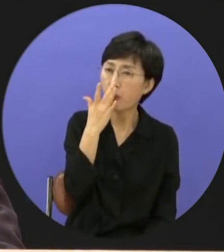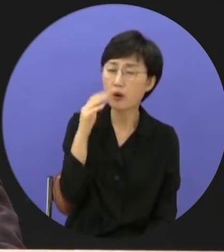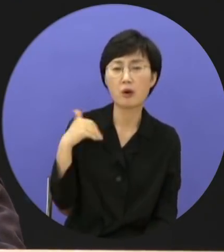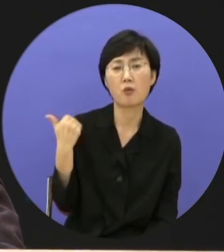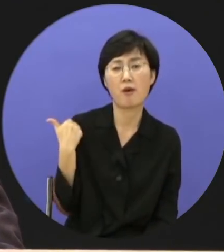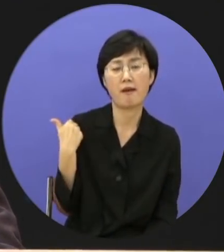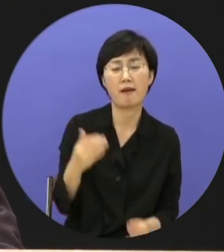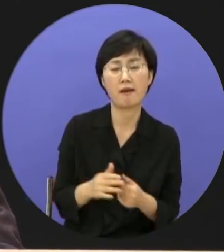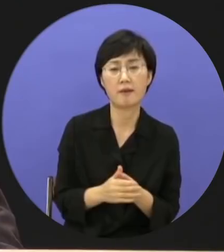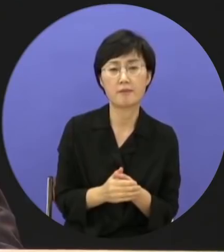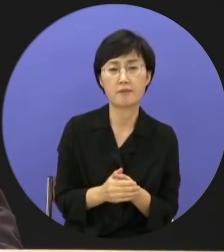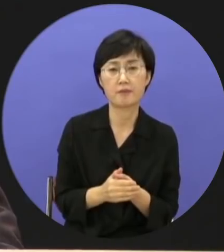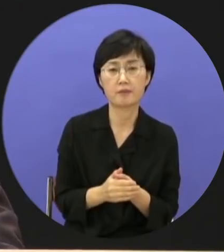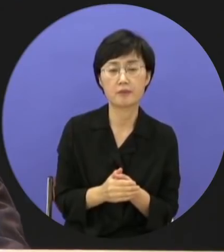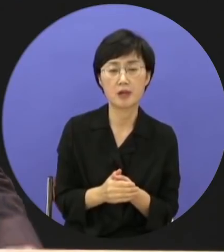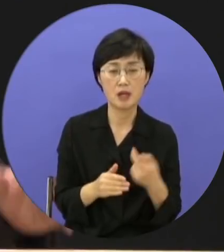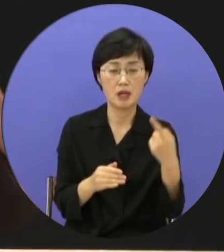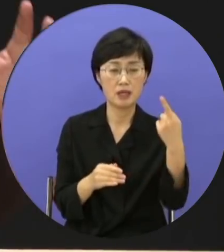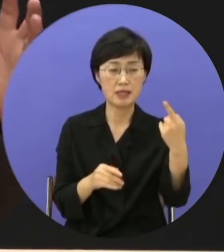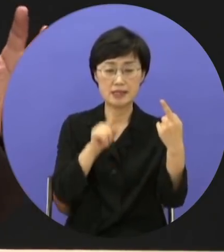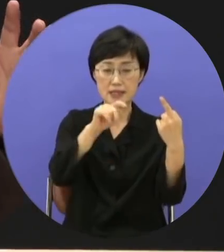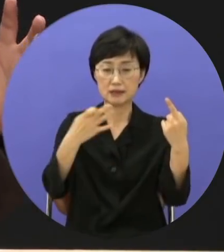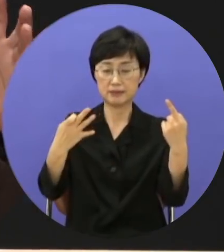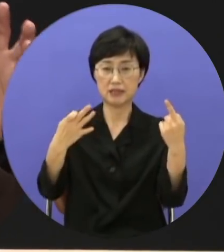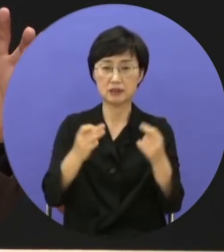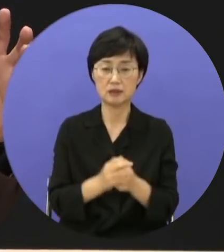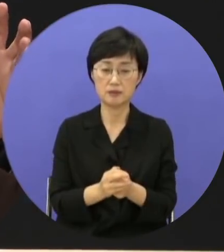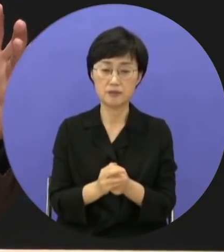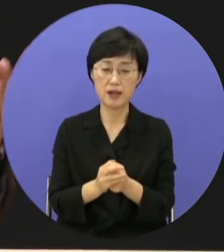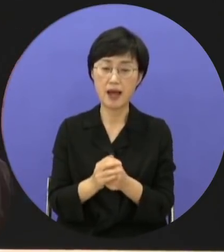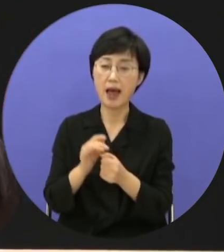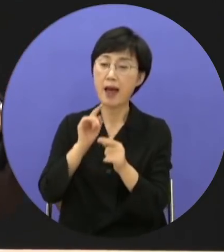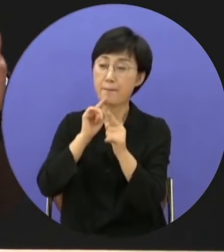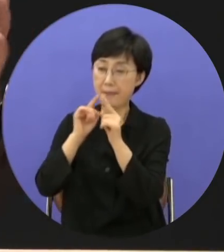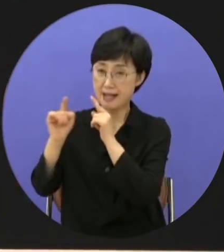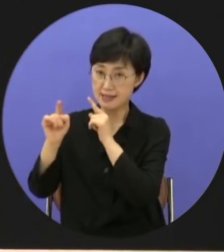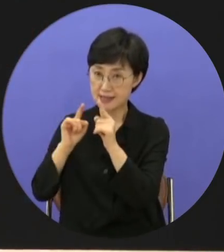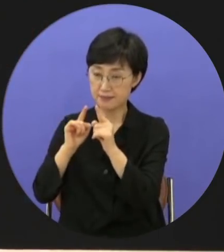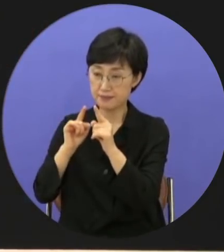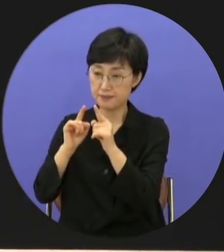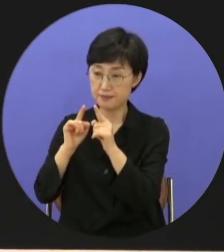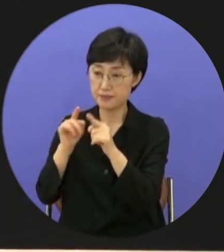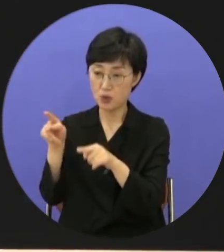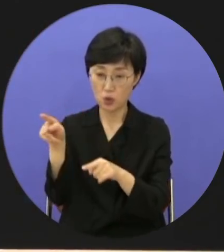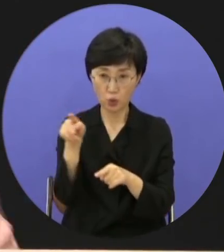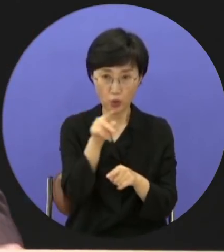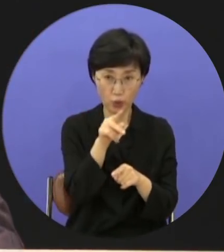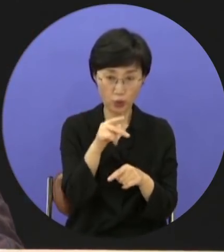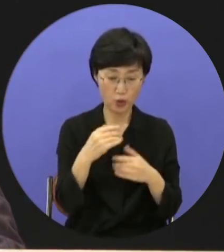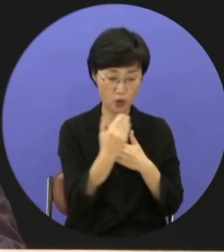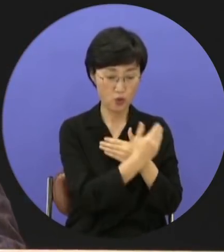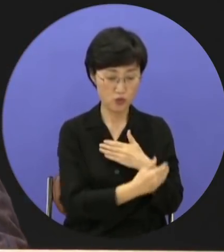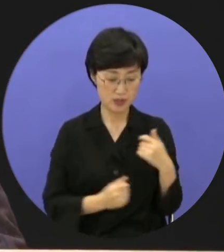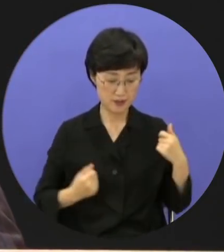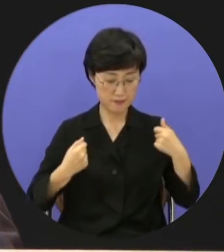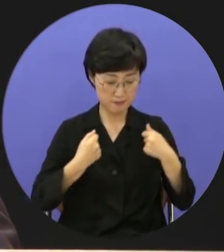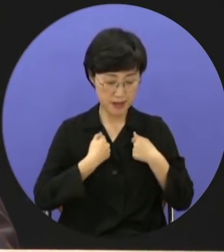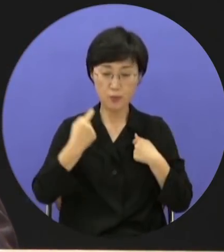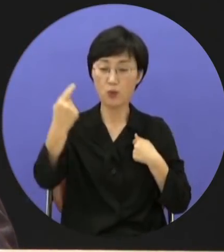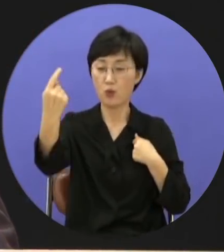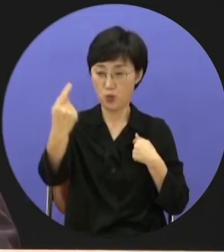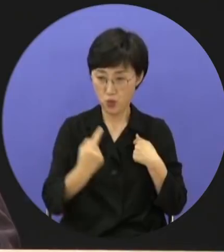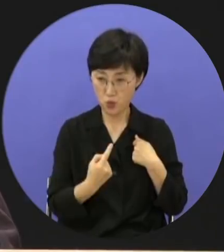him. 그래서 요한복음 1장 14절에 말씀이 하나님이신데 말씀이 육신이 되어 이렇게 읽겠어요. And it says also in